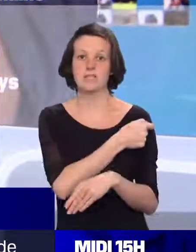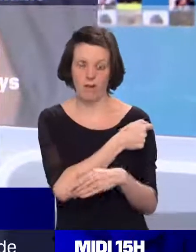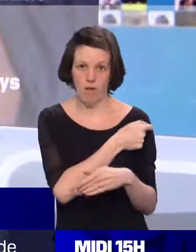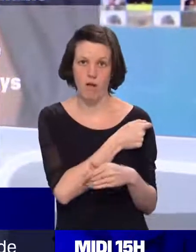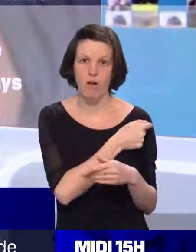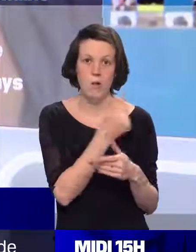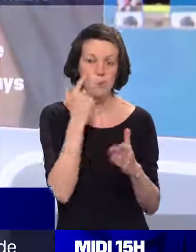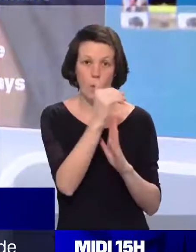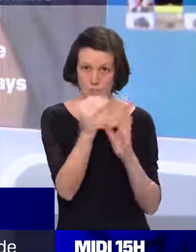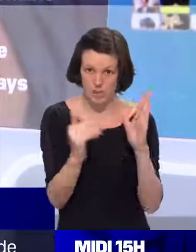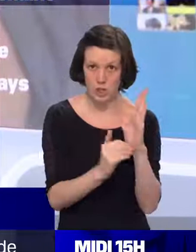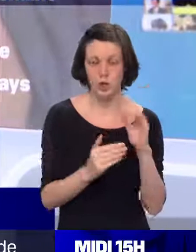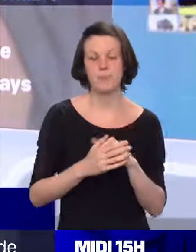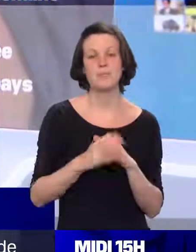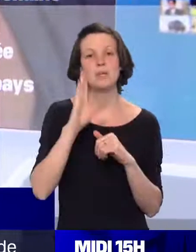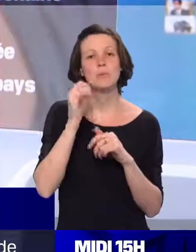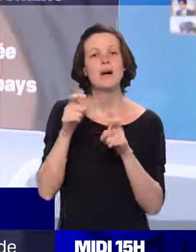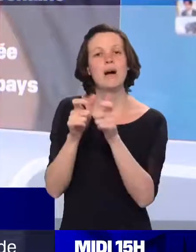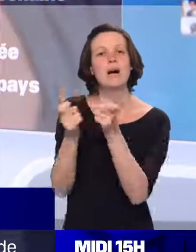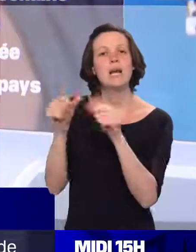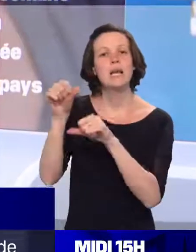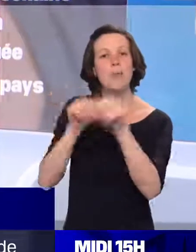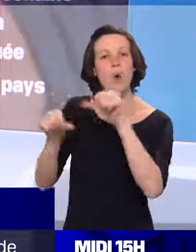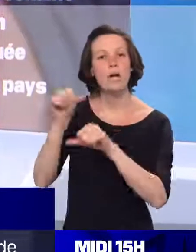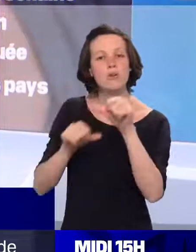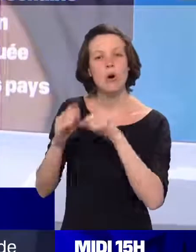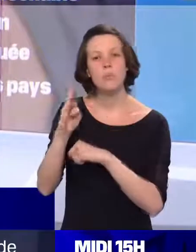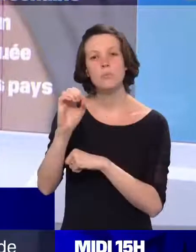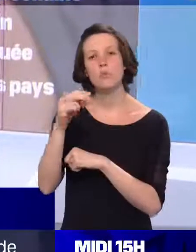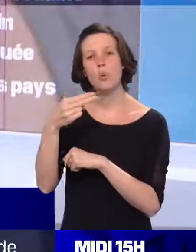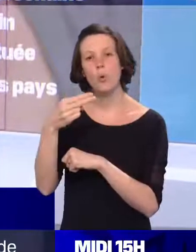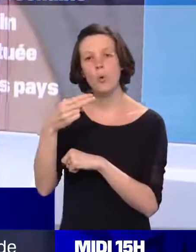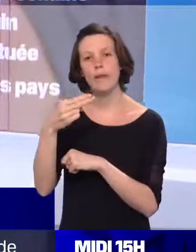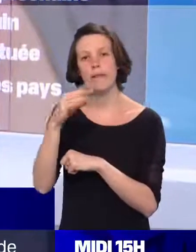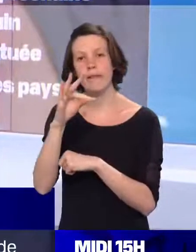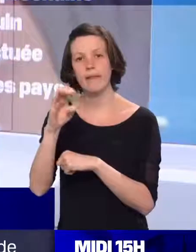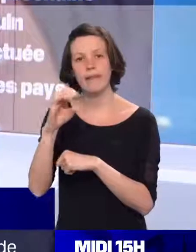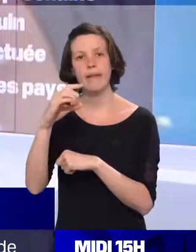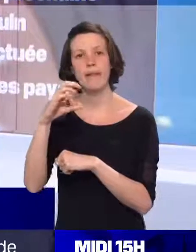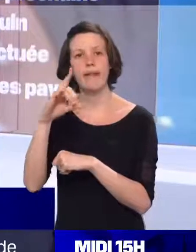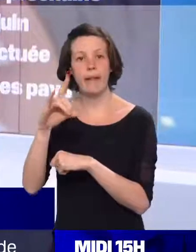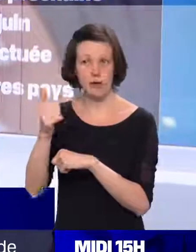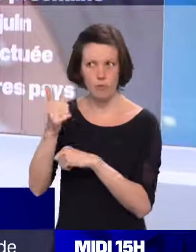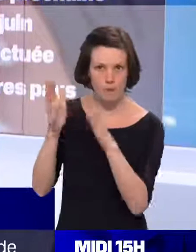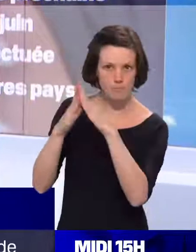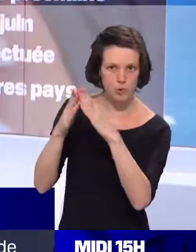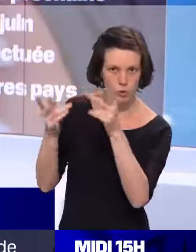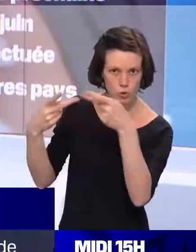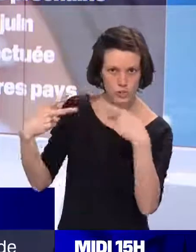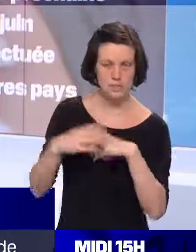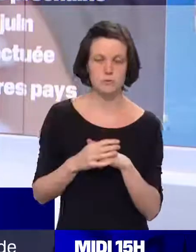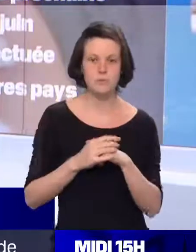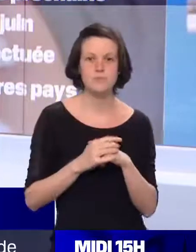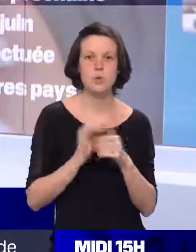Pfizer-BioNTech ont fait des demandes d'autorisation auprès de différents régulateurs. Aux États-Unis, début avril, la demande a été faite auprès de la